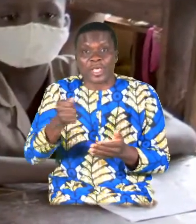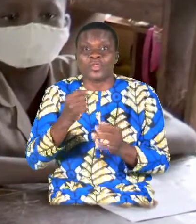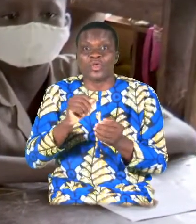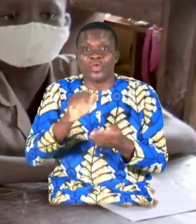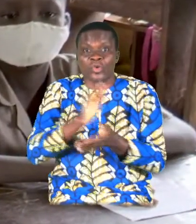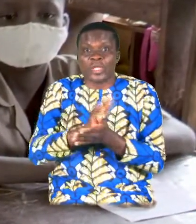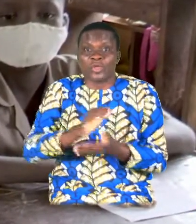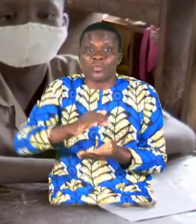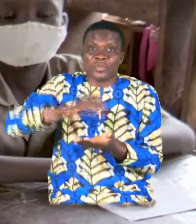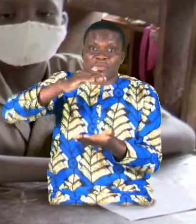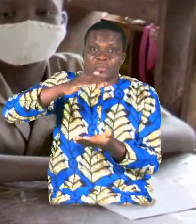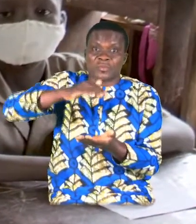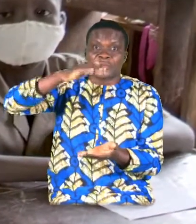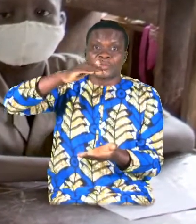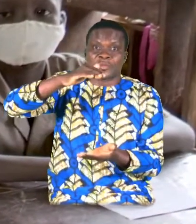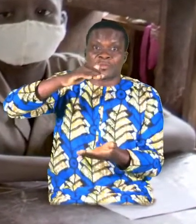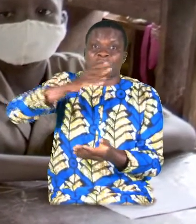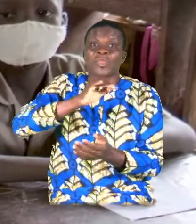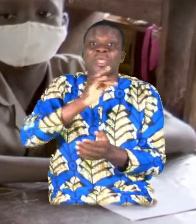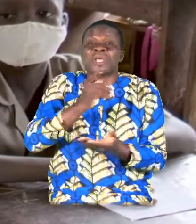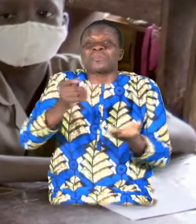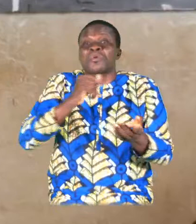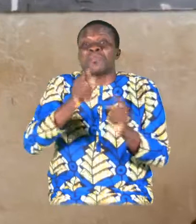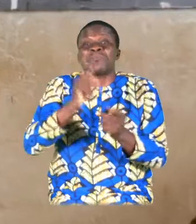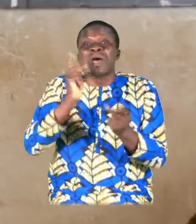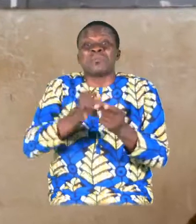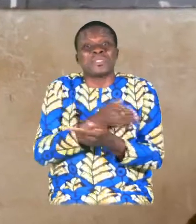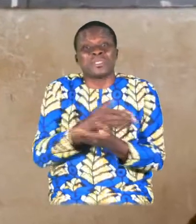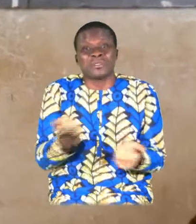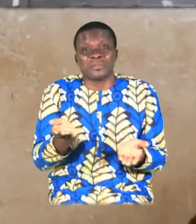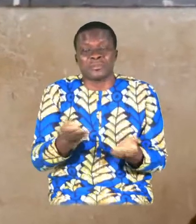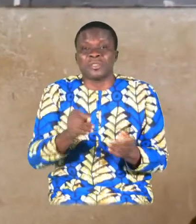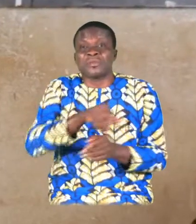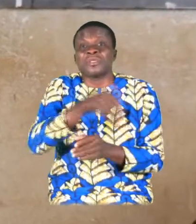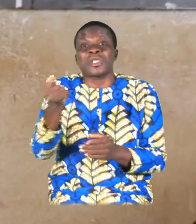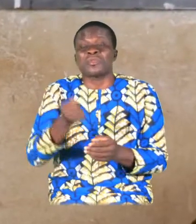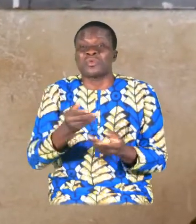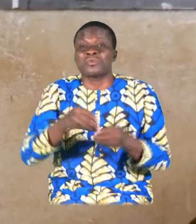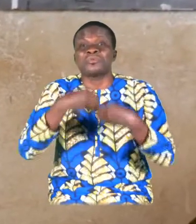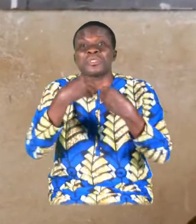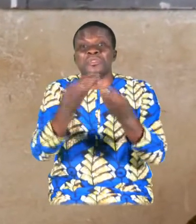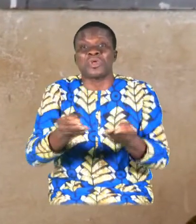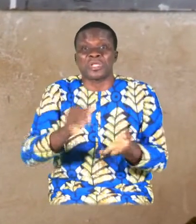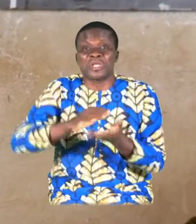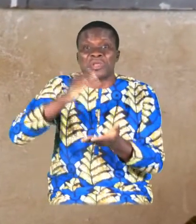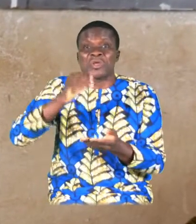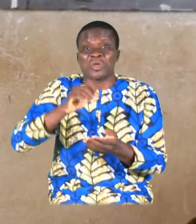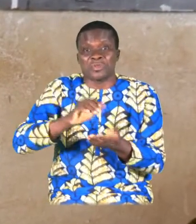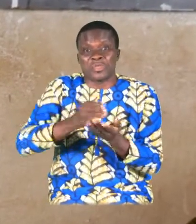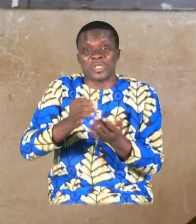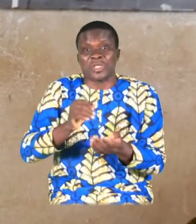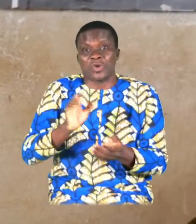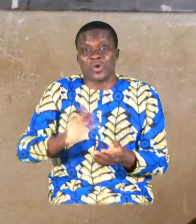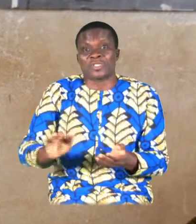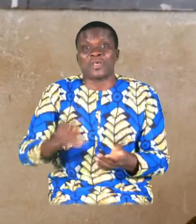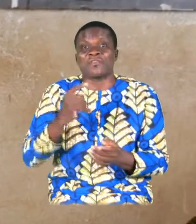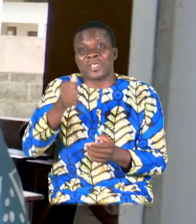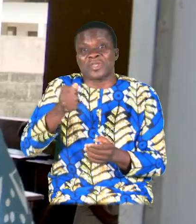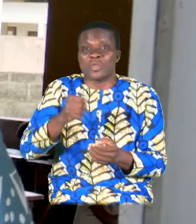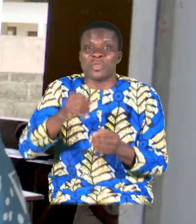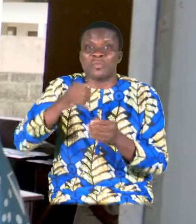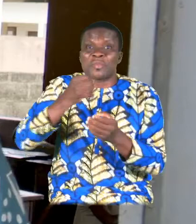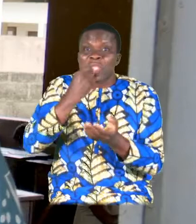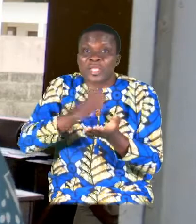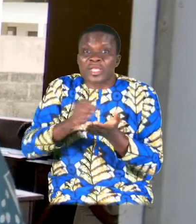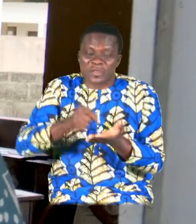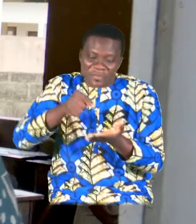sont entassées, et elles ne sont même pas appréciées. Il y a d'autres qui remettent les copies aux enfants, qui apprécient avec le crayon. Donc